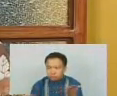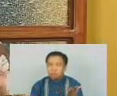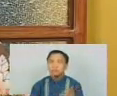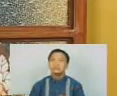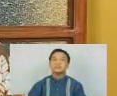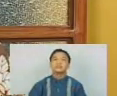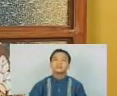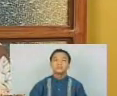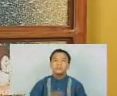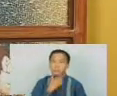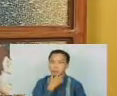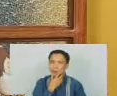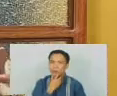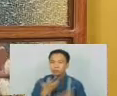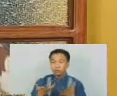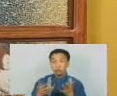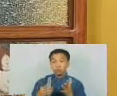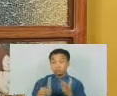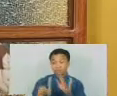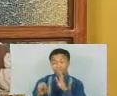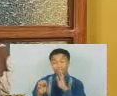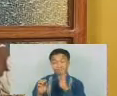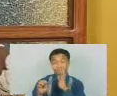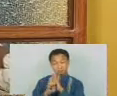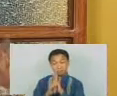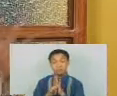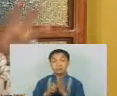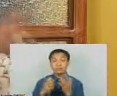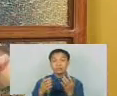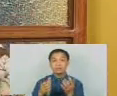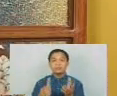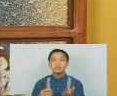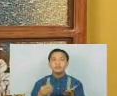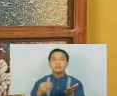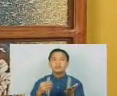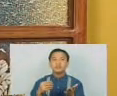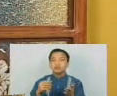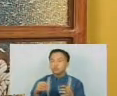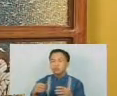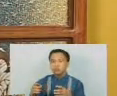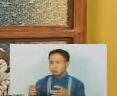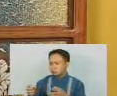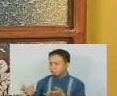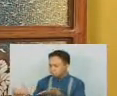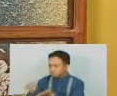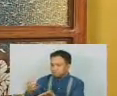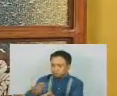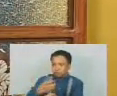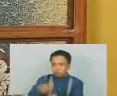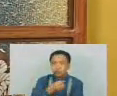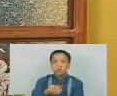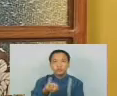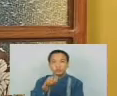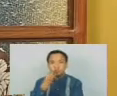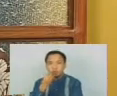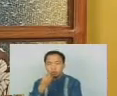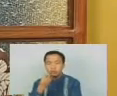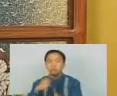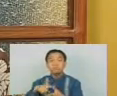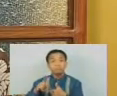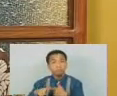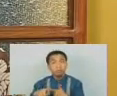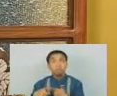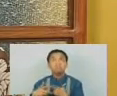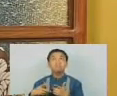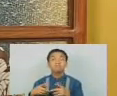So, mula dun sa dating, ang kinakain nila kung ano yung mga nakukuha nila, nahagilap nila dun sa paligid, bibili na sila ng bago. Ang